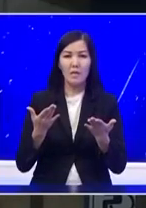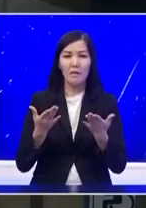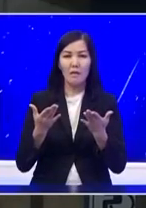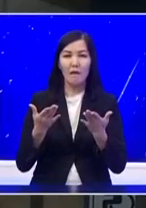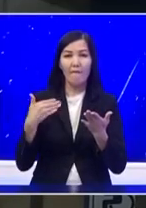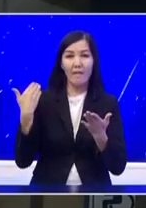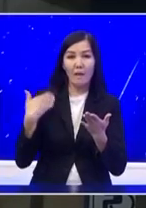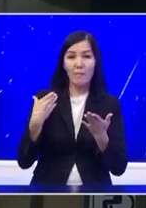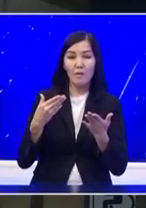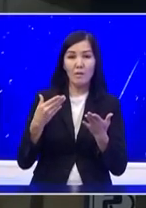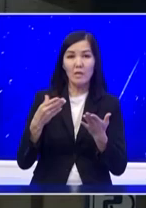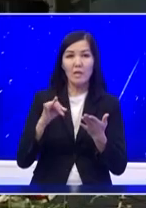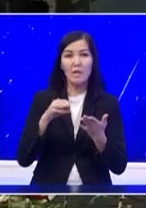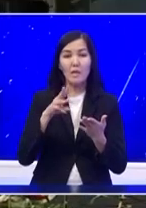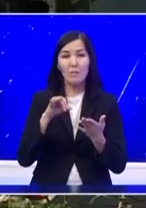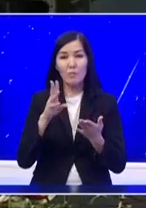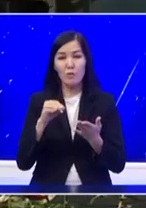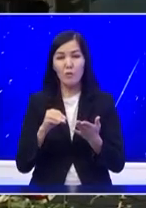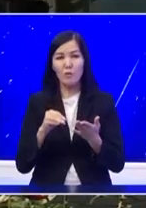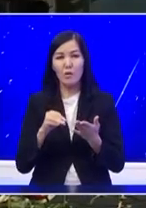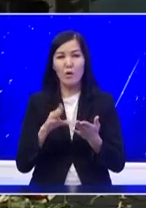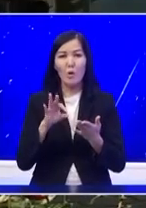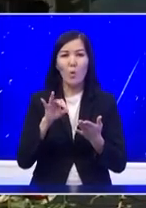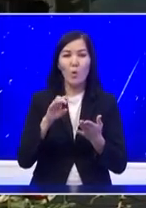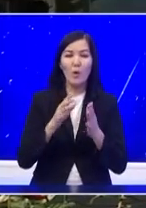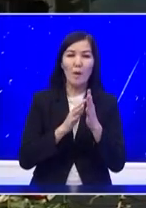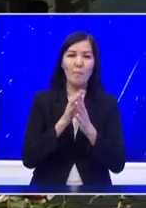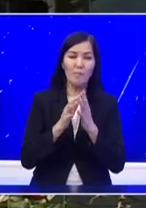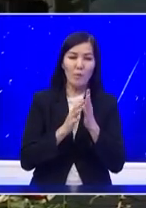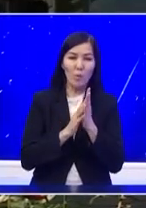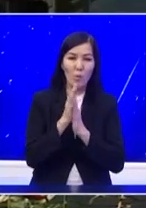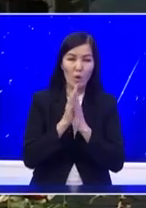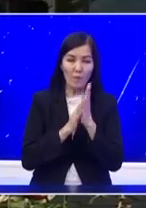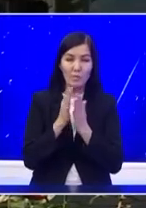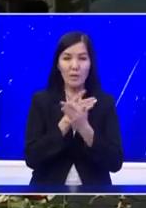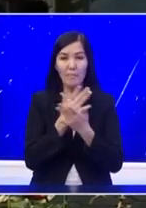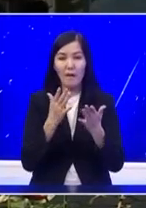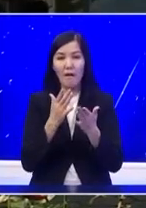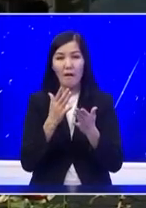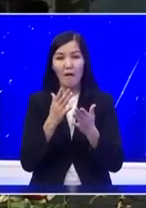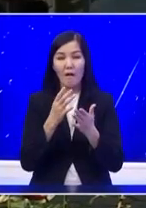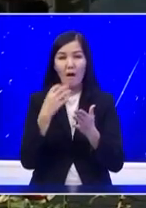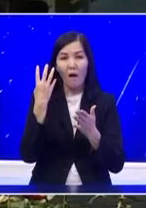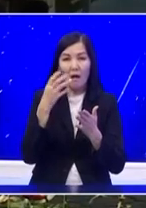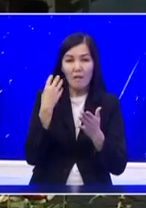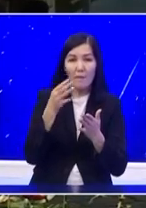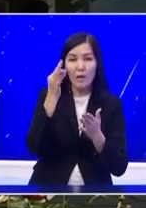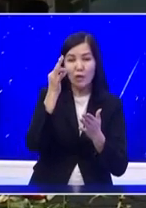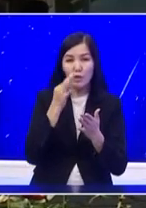дәрумендерді ішу керек. Итмұрын, орам жапырақ және де әртүрлі алма шие жемістері